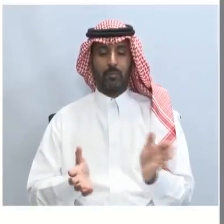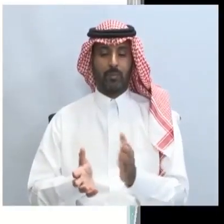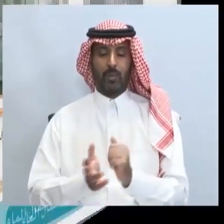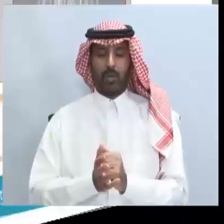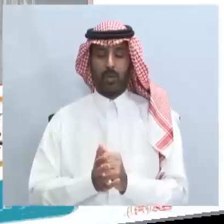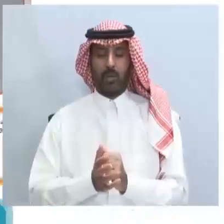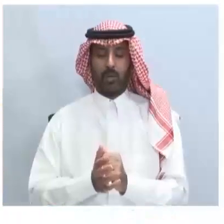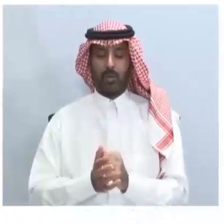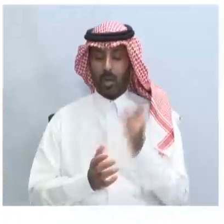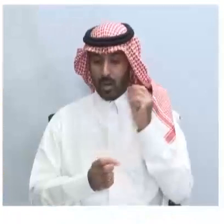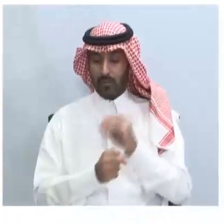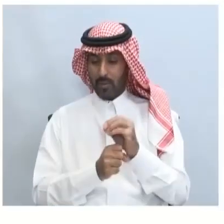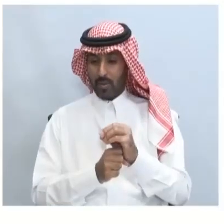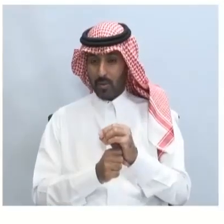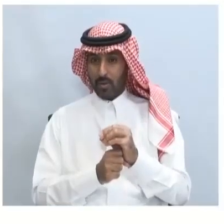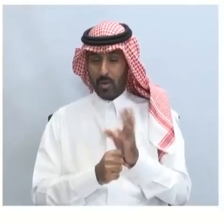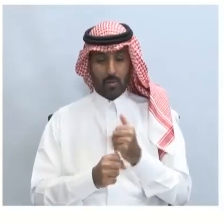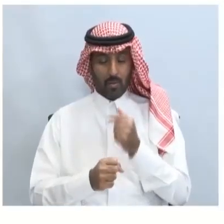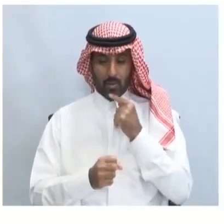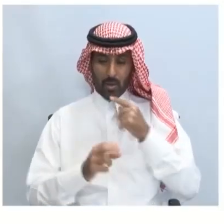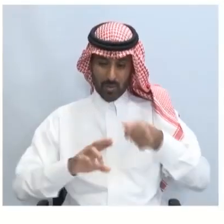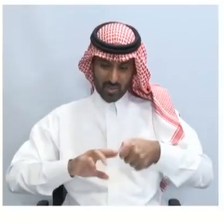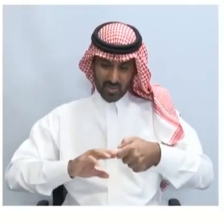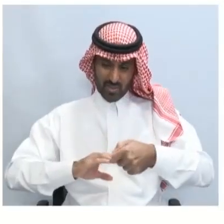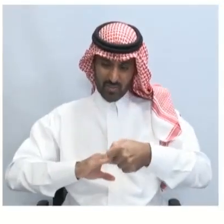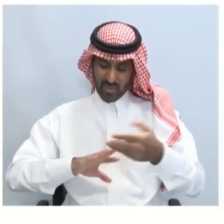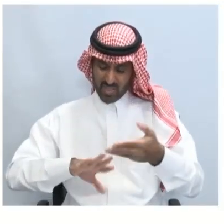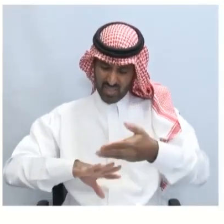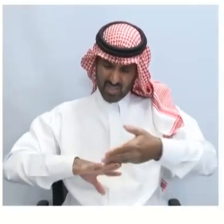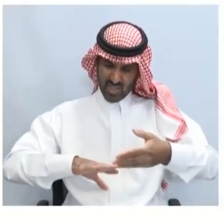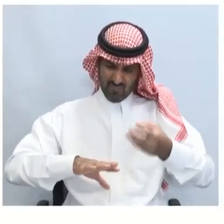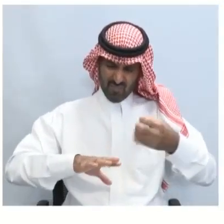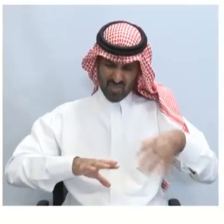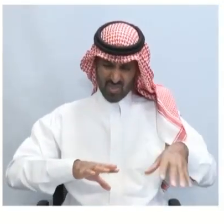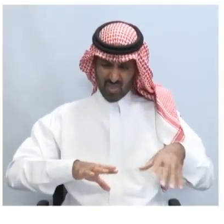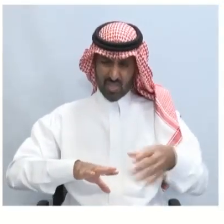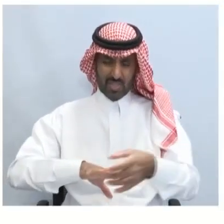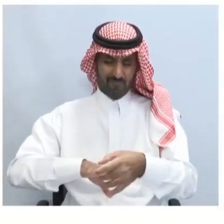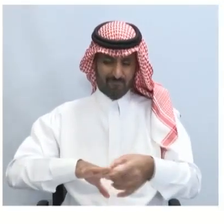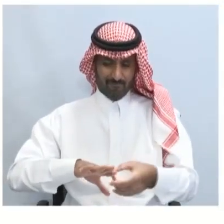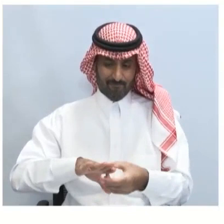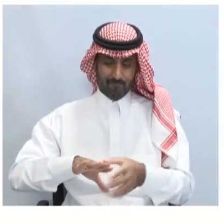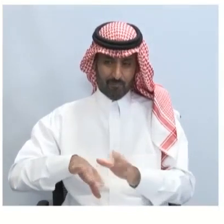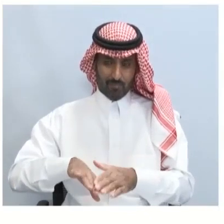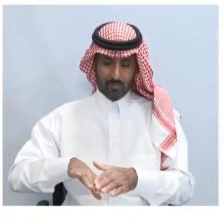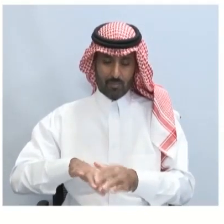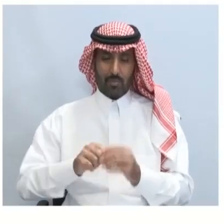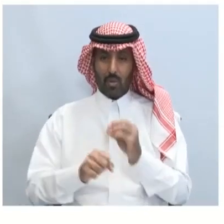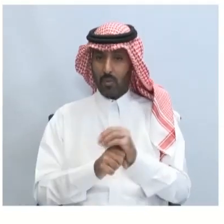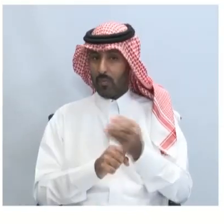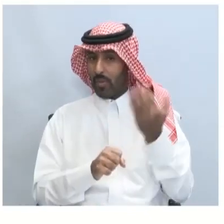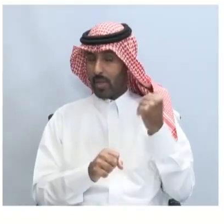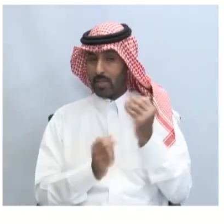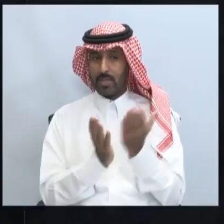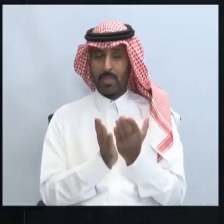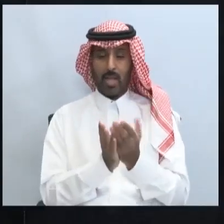انني عرفت انني اذا لم اقص اظفاري فان الجراثيم والاوساخ ستتجمع تحتها وعرفنا ايضا في ذلك